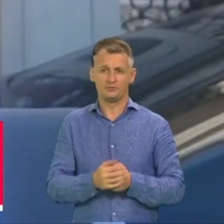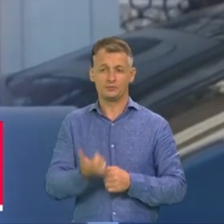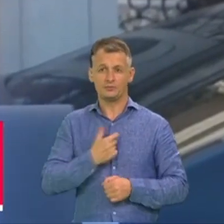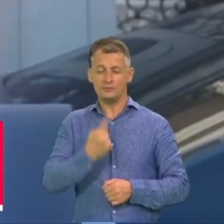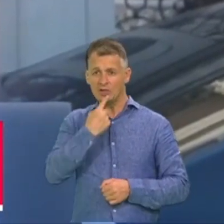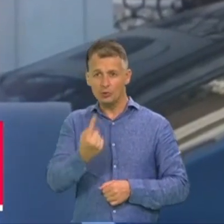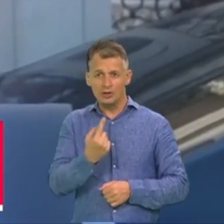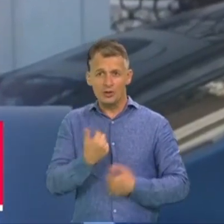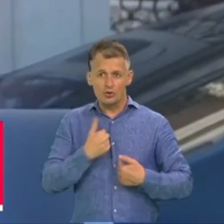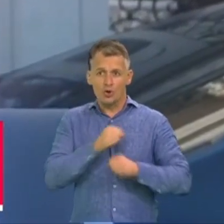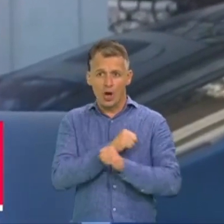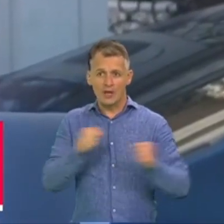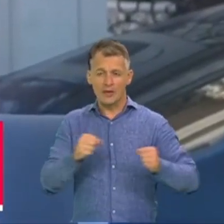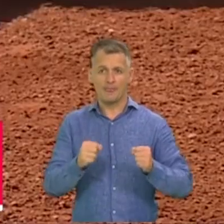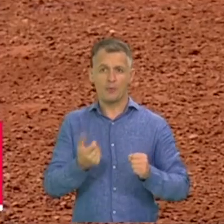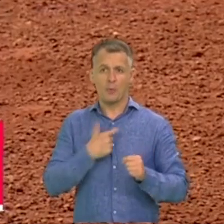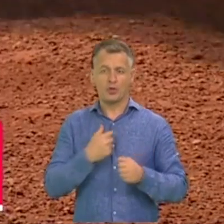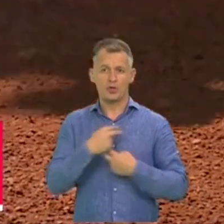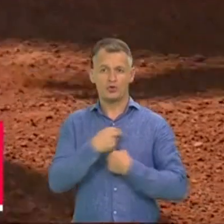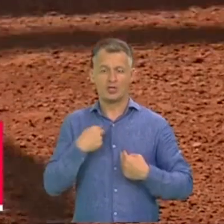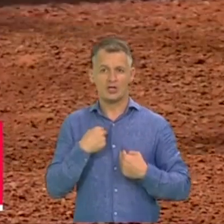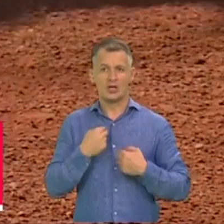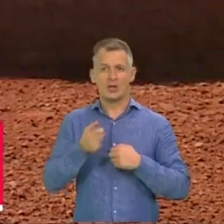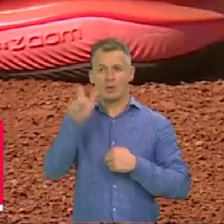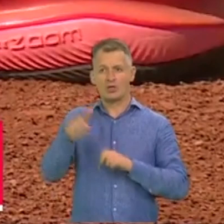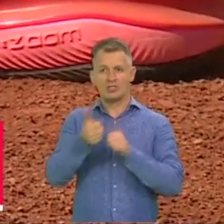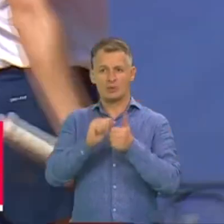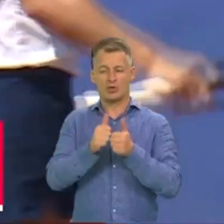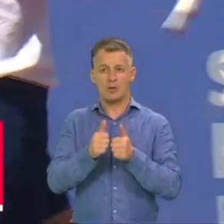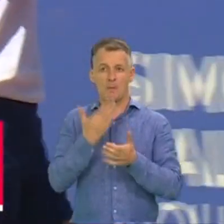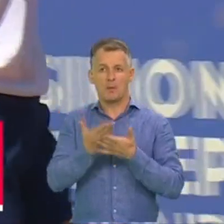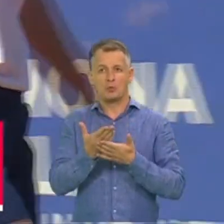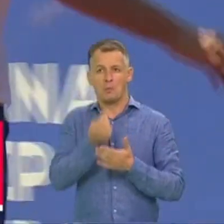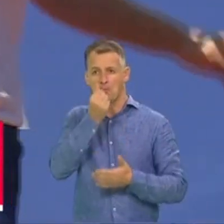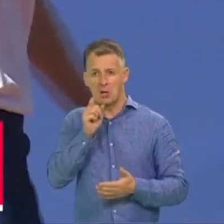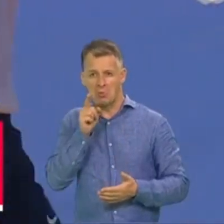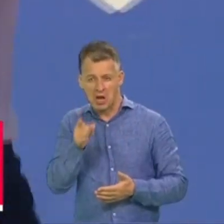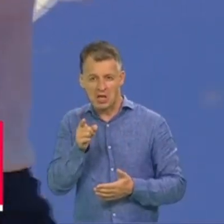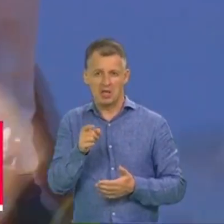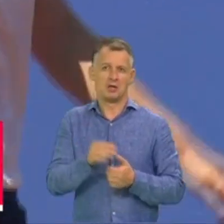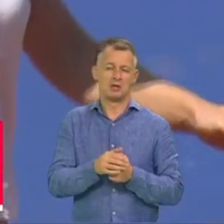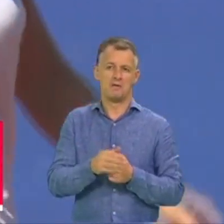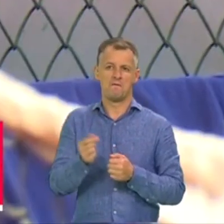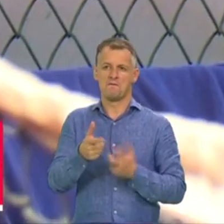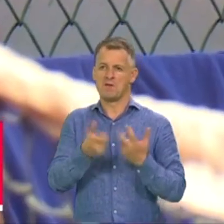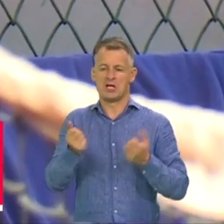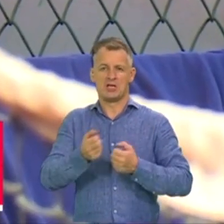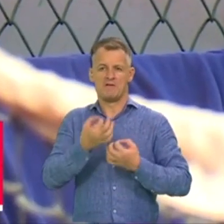sunt șocată că se poate judeca un sportiv doar pe presupunere, pe nimic concret. Toate analizele mele de sânge au fost negative